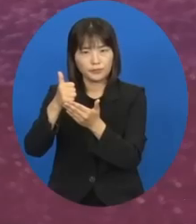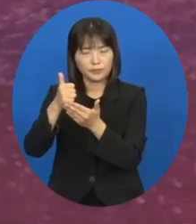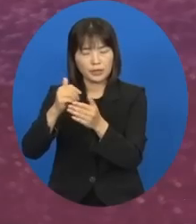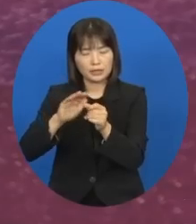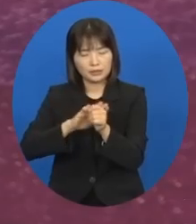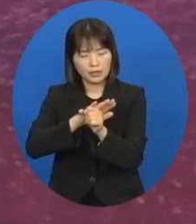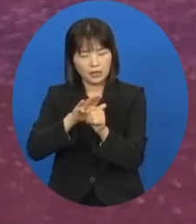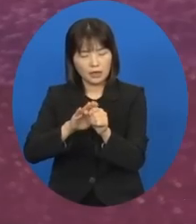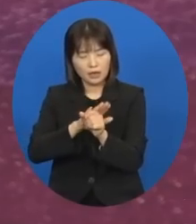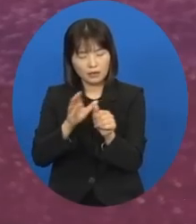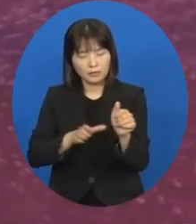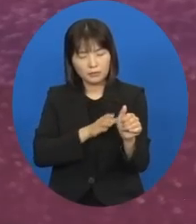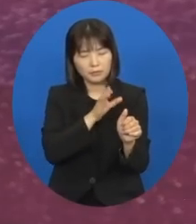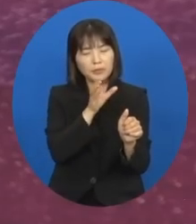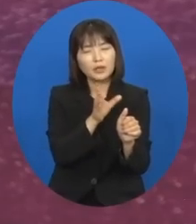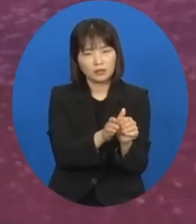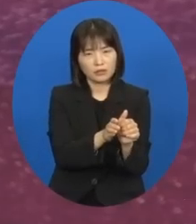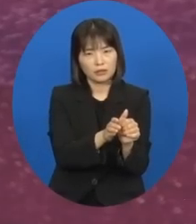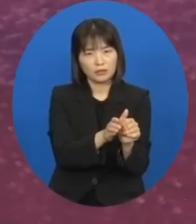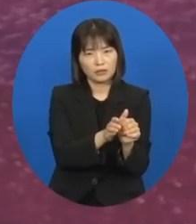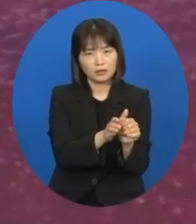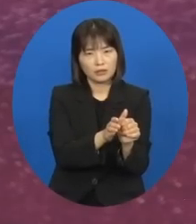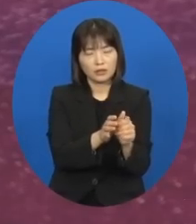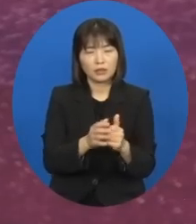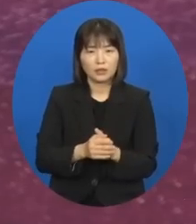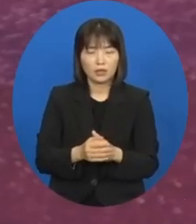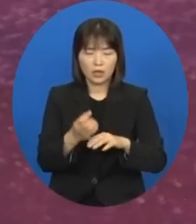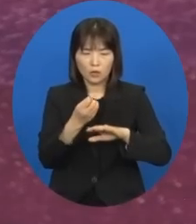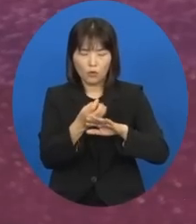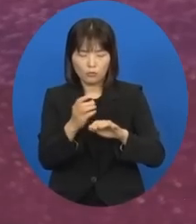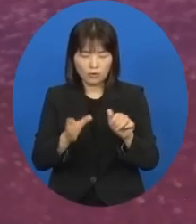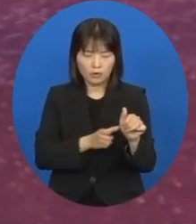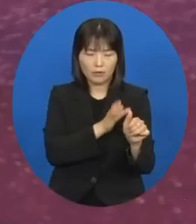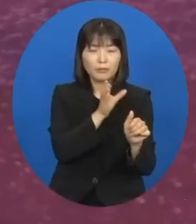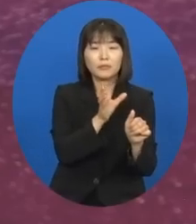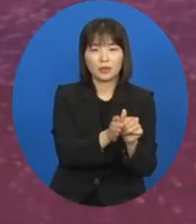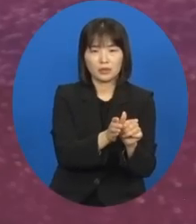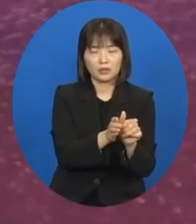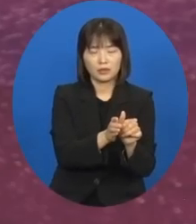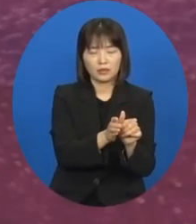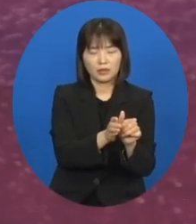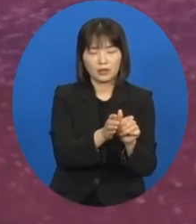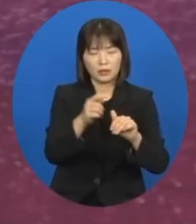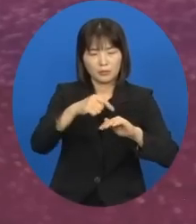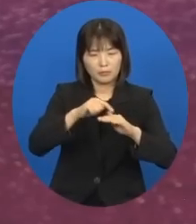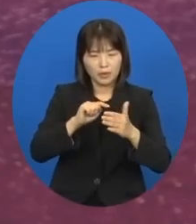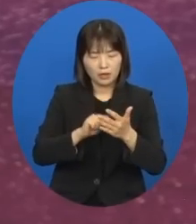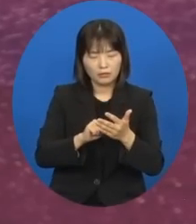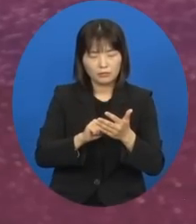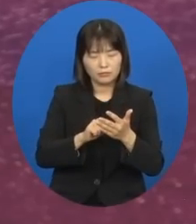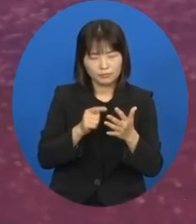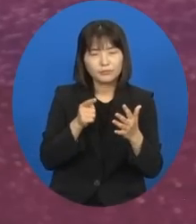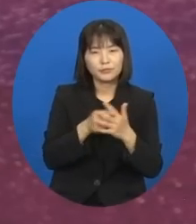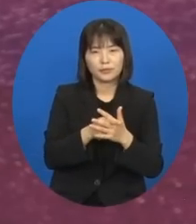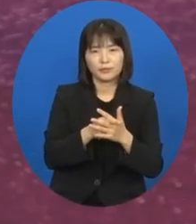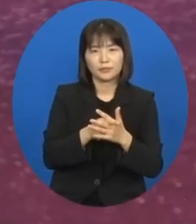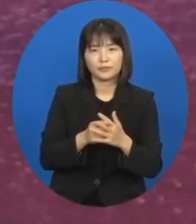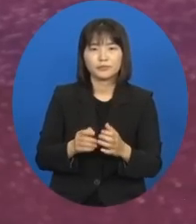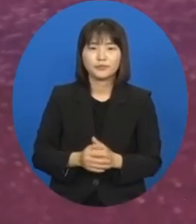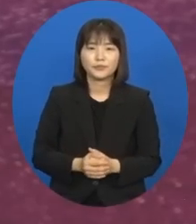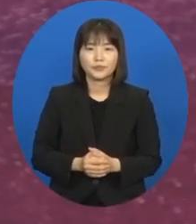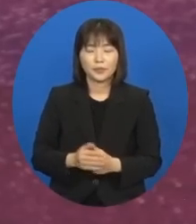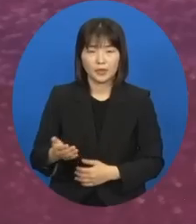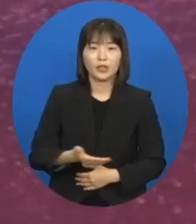사랑을 맡기신 것이구나 보물을 맡기신 것이구나 그런 마음이 헤아려져요 여러분